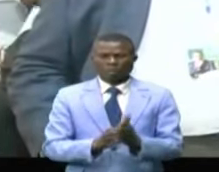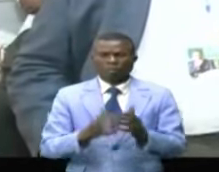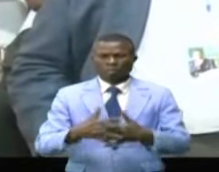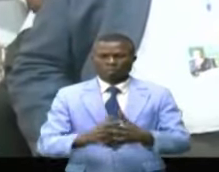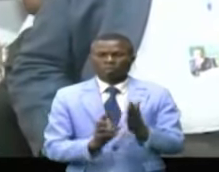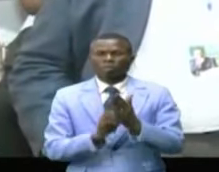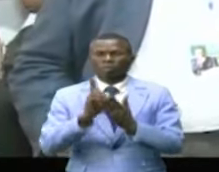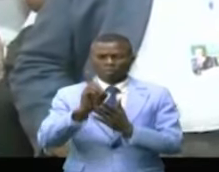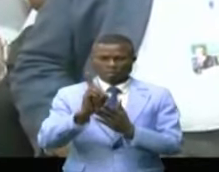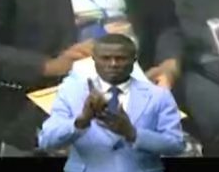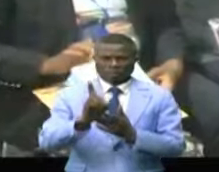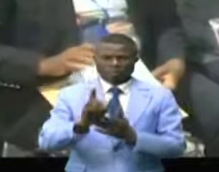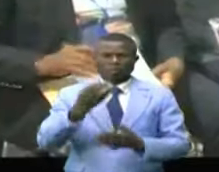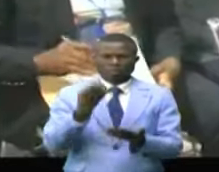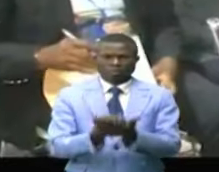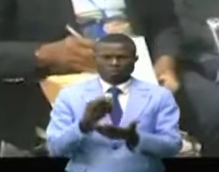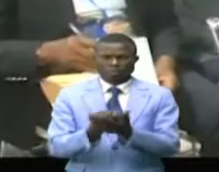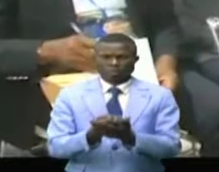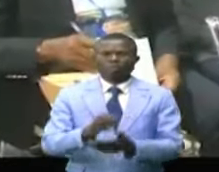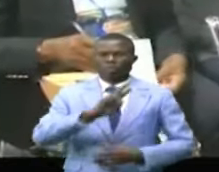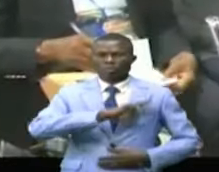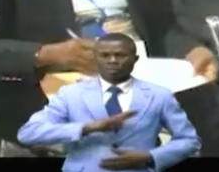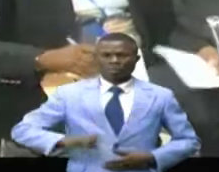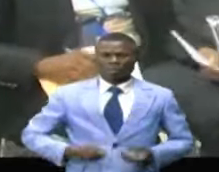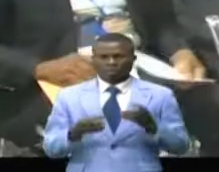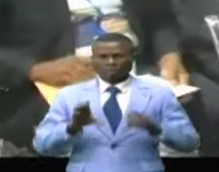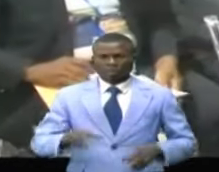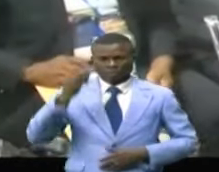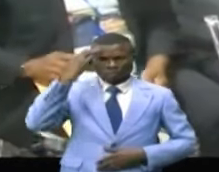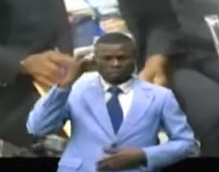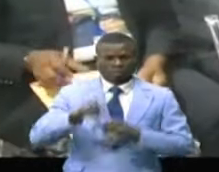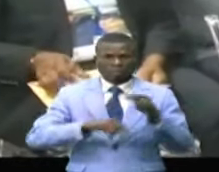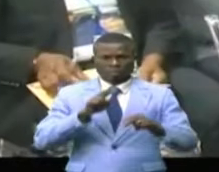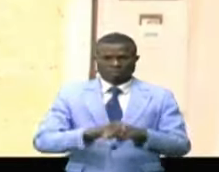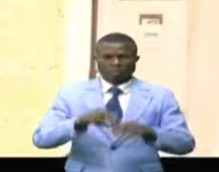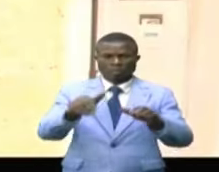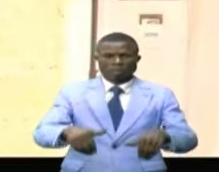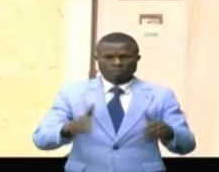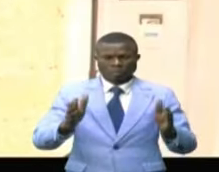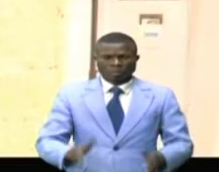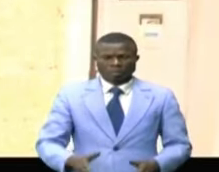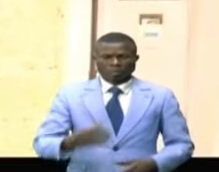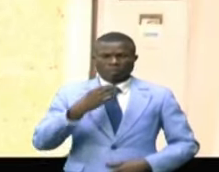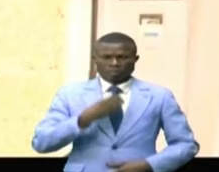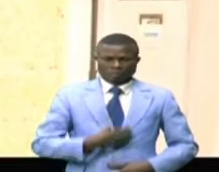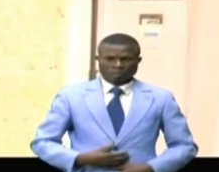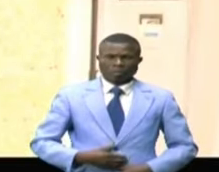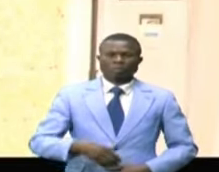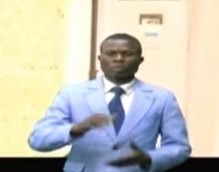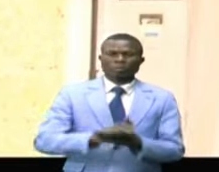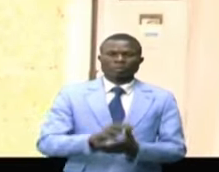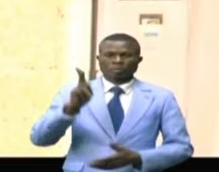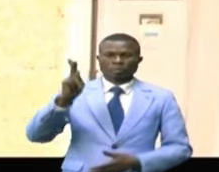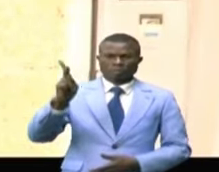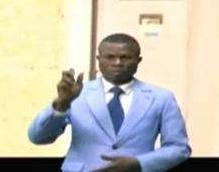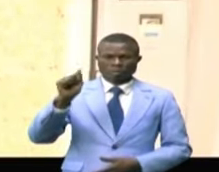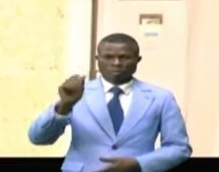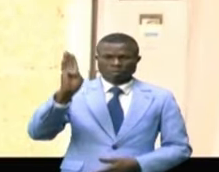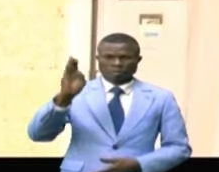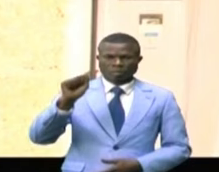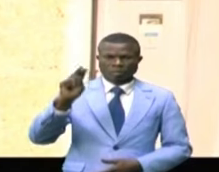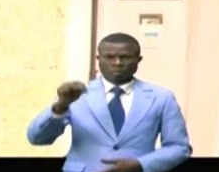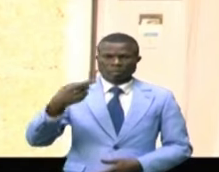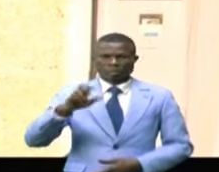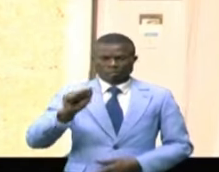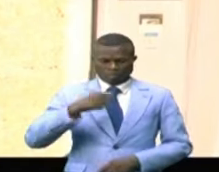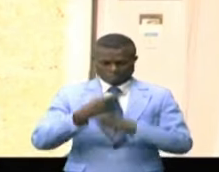du développement de l'économie de la RDC. C'est le ministre national de l'Agriculture, Maître José Mpanda Kabangu, qui a ouvert ce